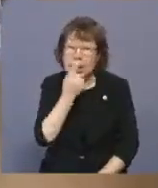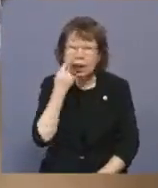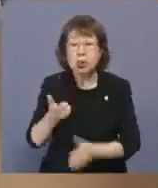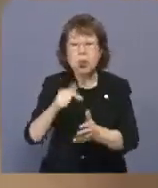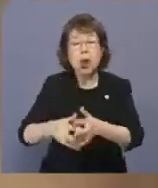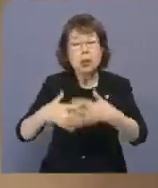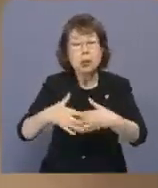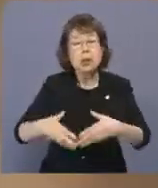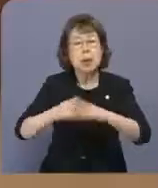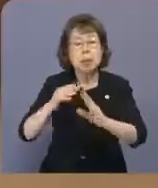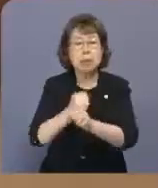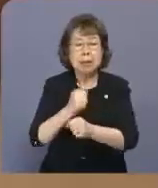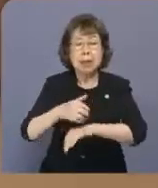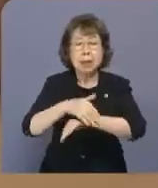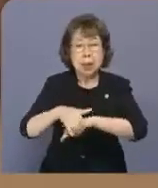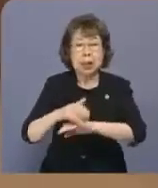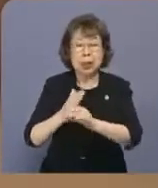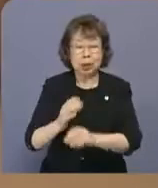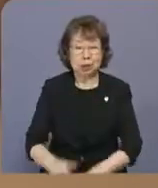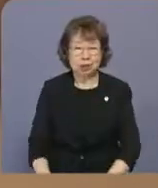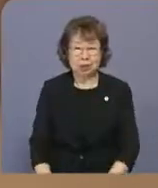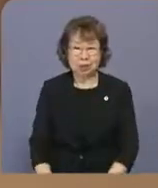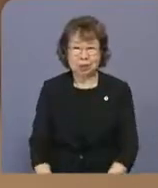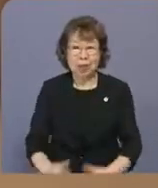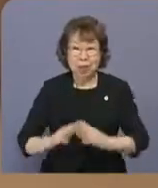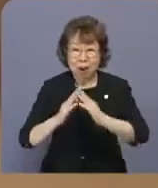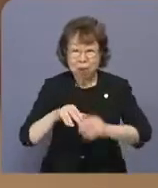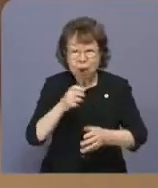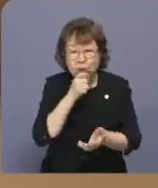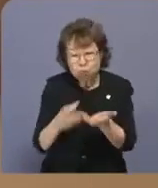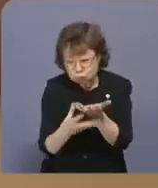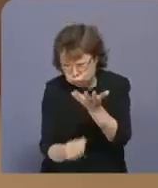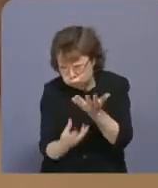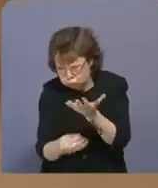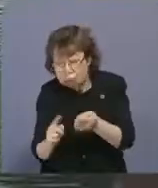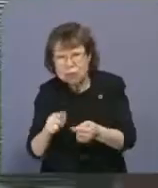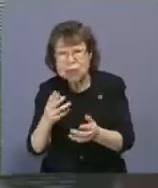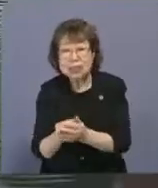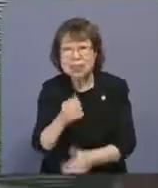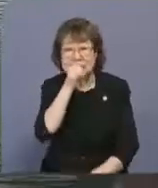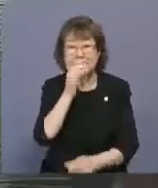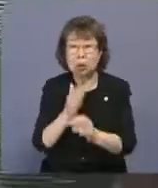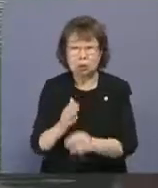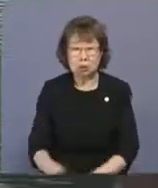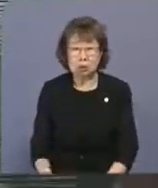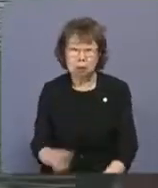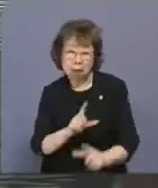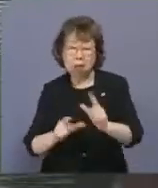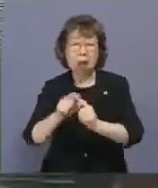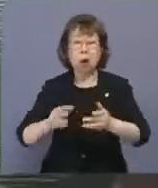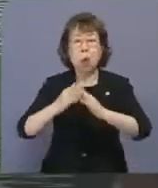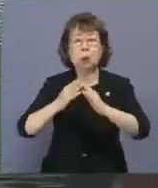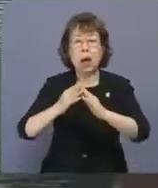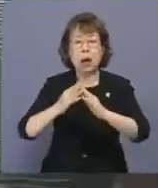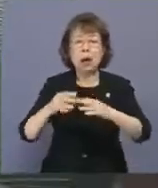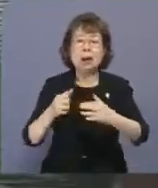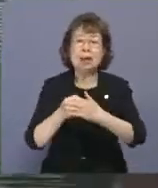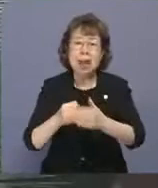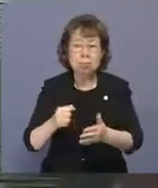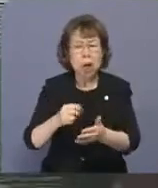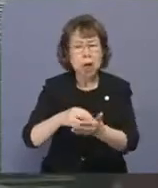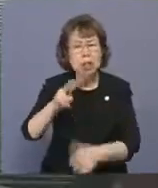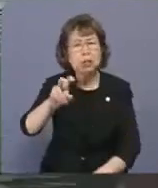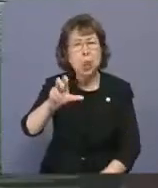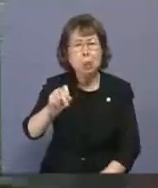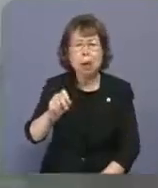있는 시스템을 마련할 예정입니다. 하지만 시설 관로가 누수된 채로 운영에 들어가는 데다 추가 공사까지 불가피하다 보니 25만